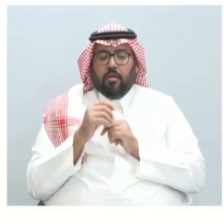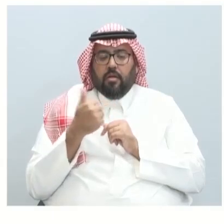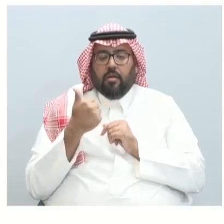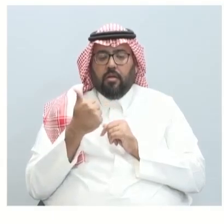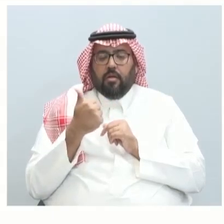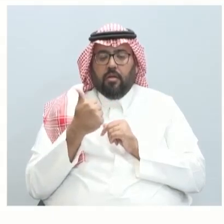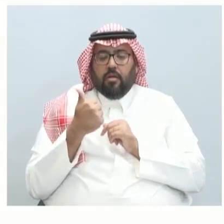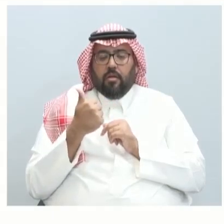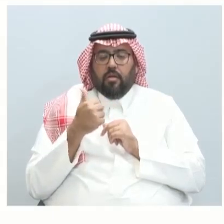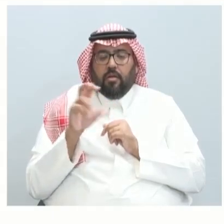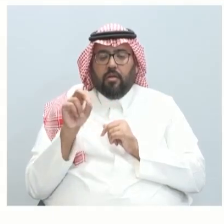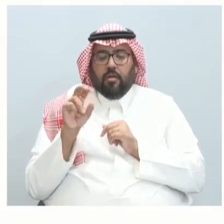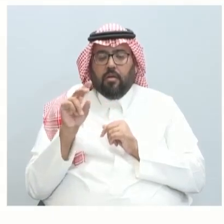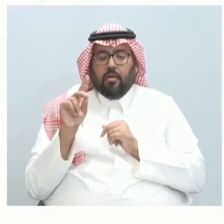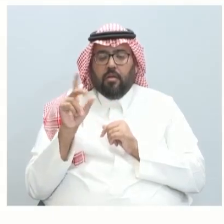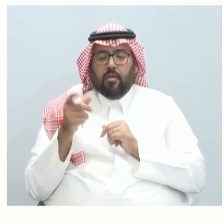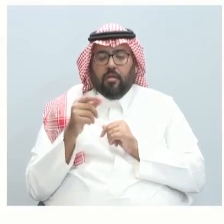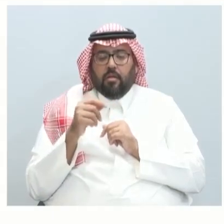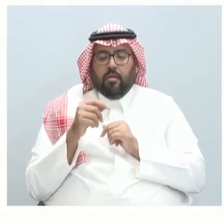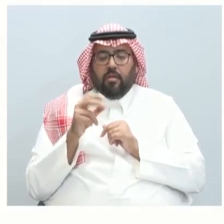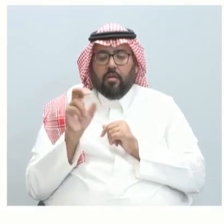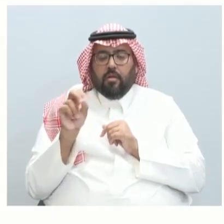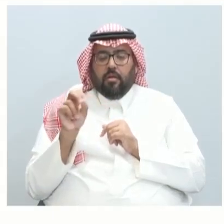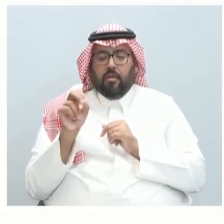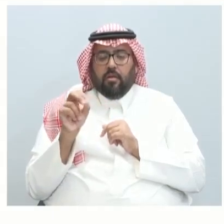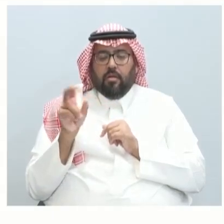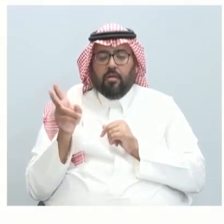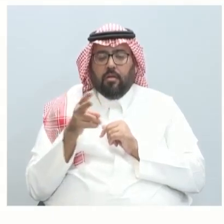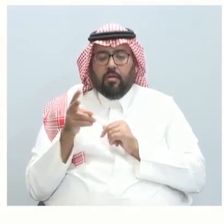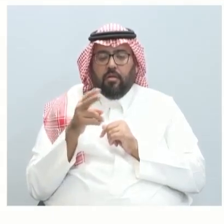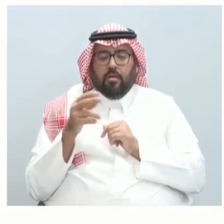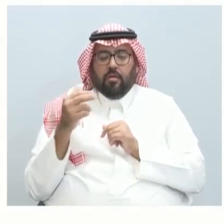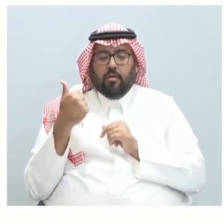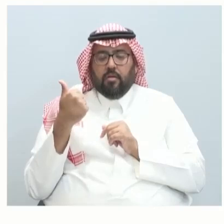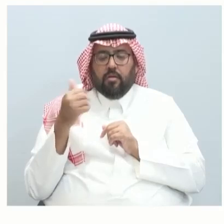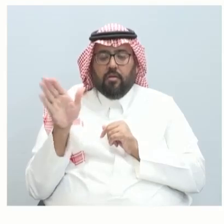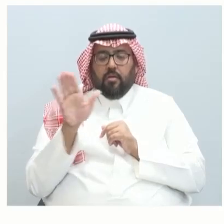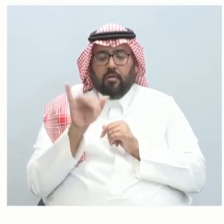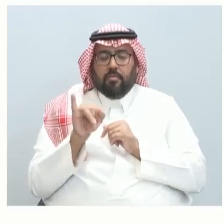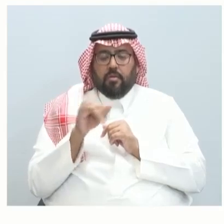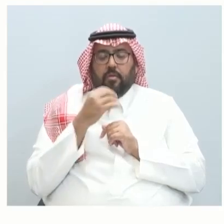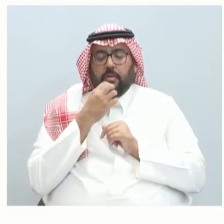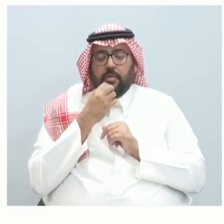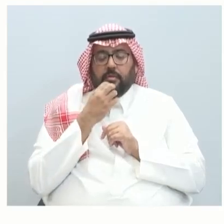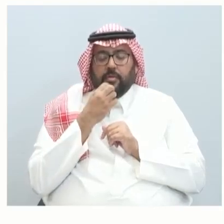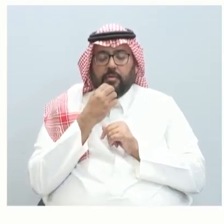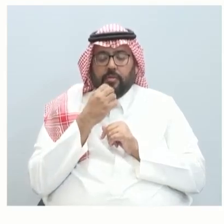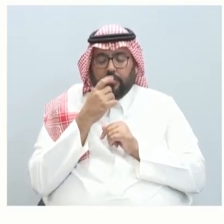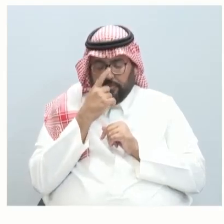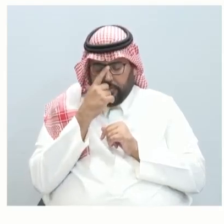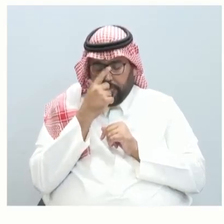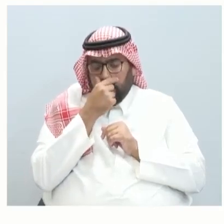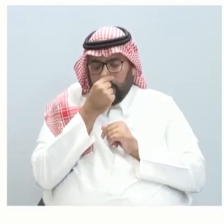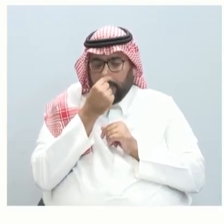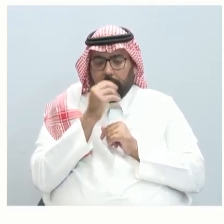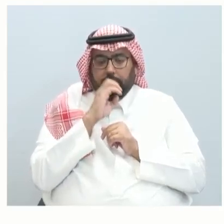اذا نقول هنا القطر ونرمز له بقاف يساوي سته سنتيمترا اذا بهذا الشكل